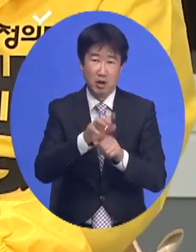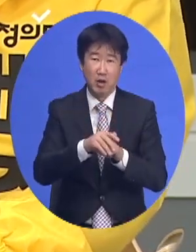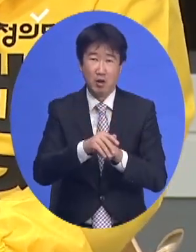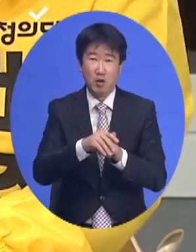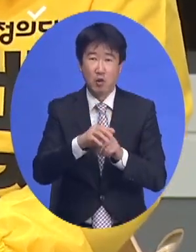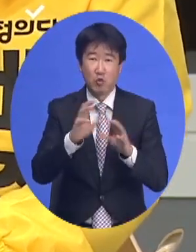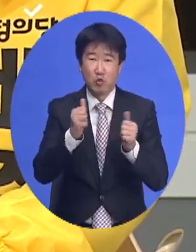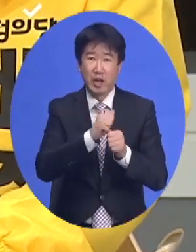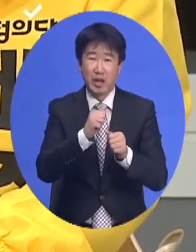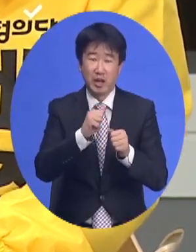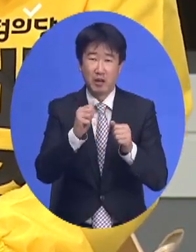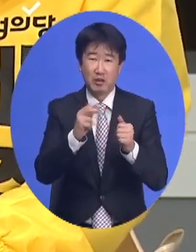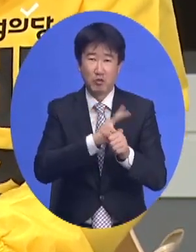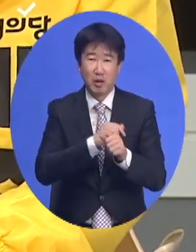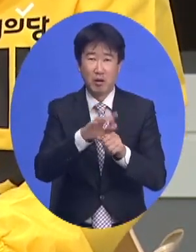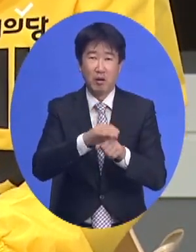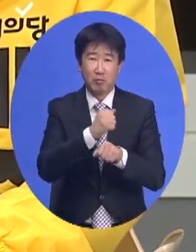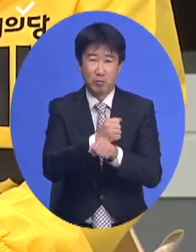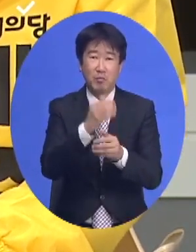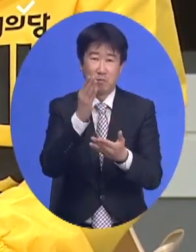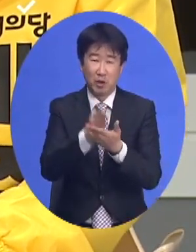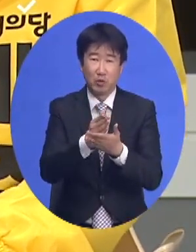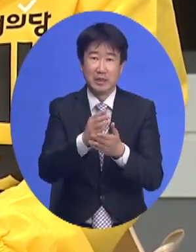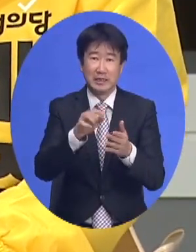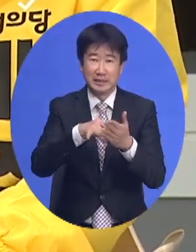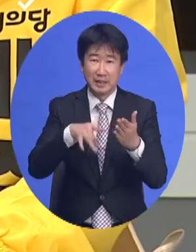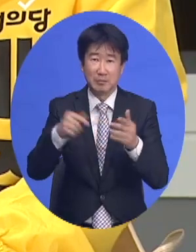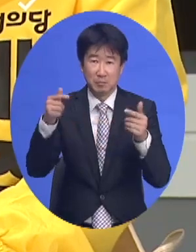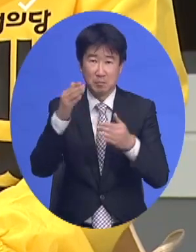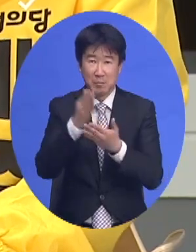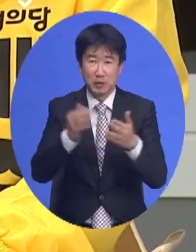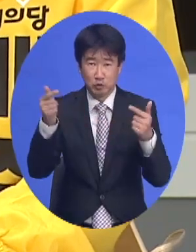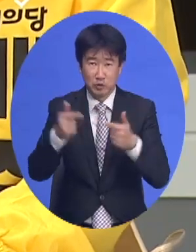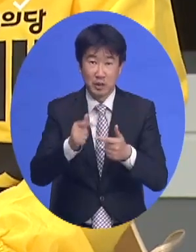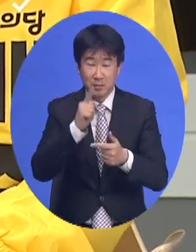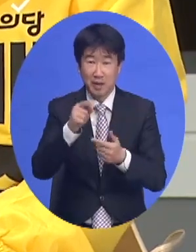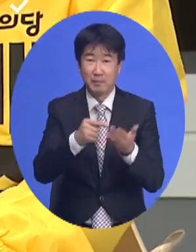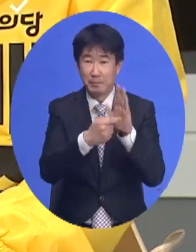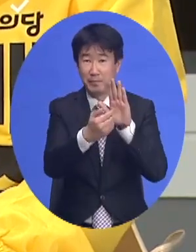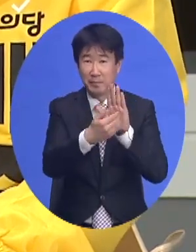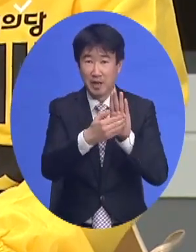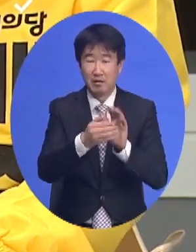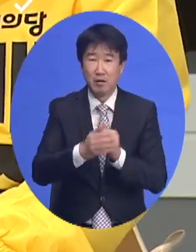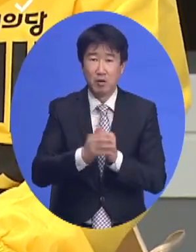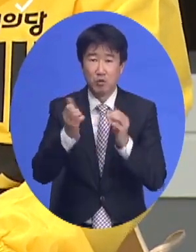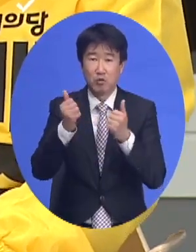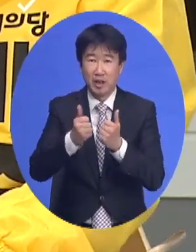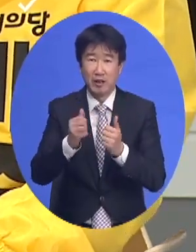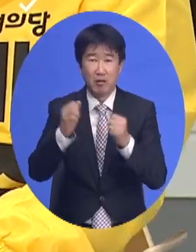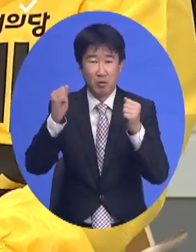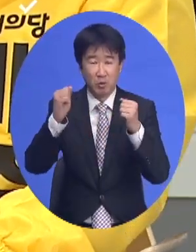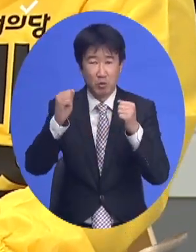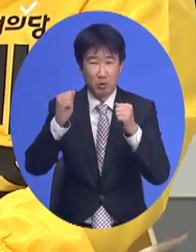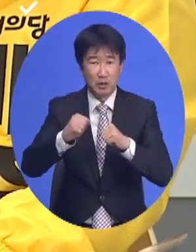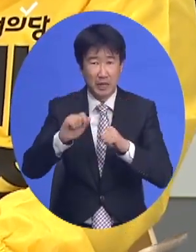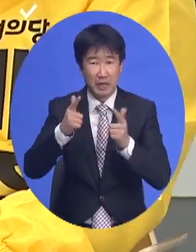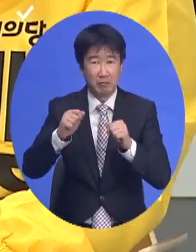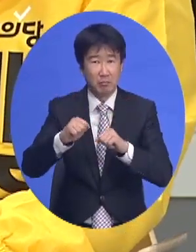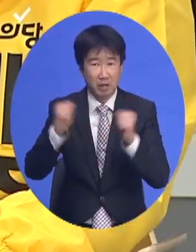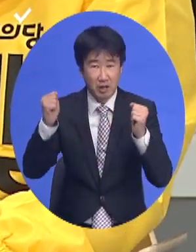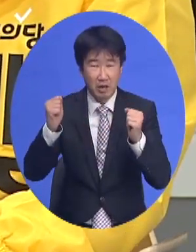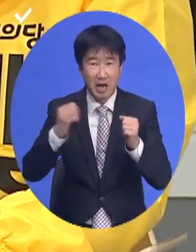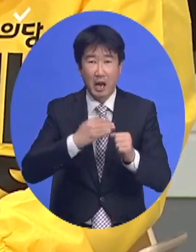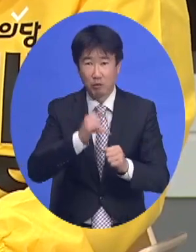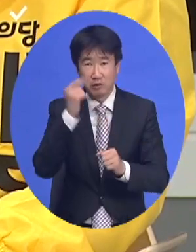불체포 특권 남용을 막고 세비를 절반으로 줄이자고 하셨는데 이 제안들이 국회에서 왜 통과되지 않았는지